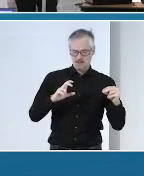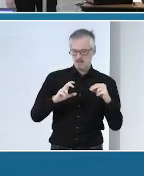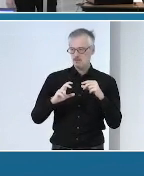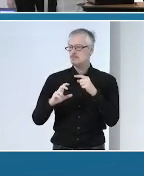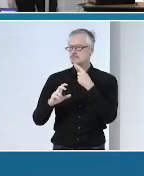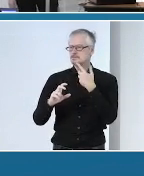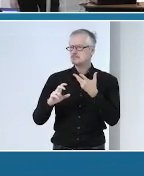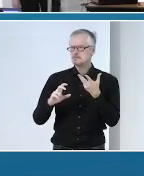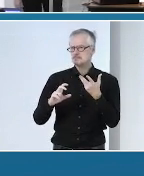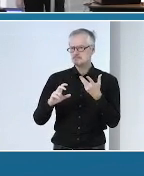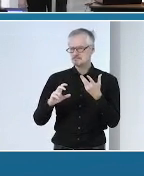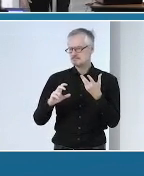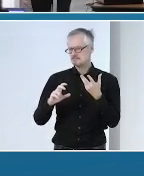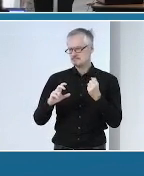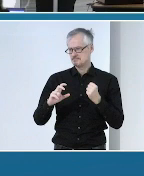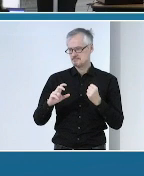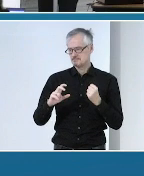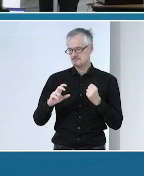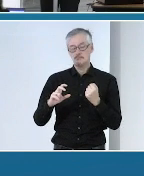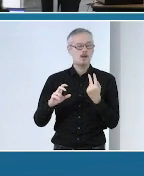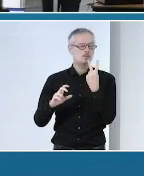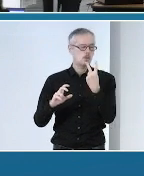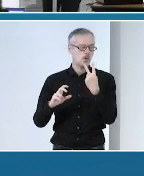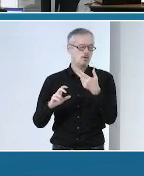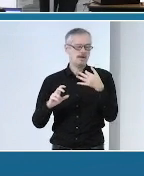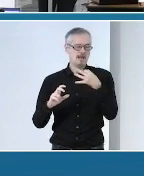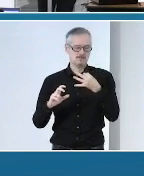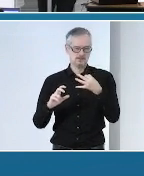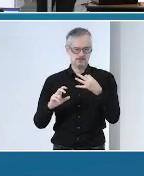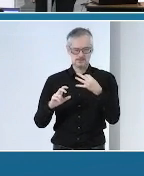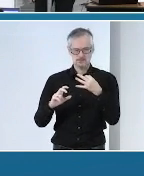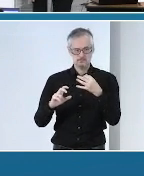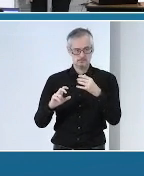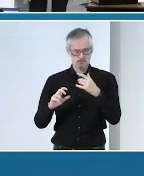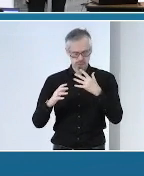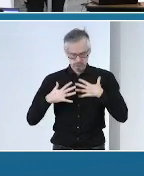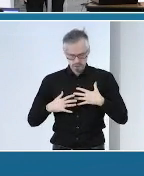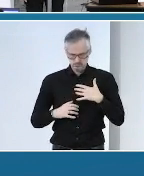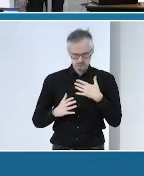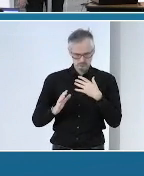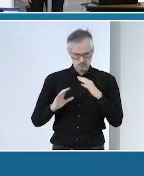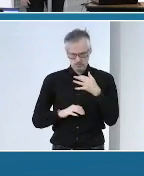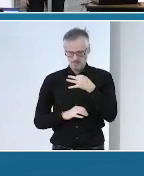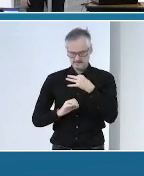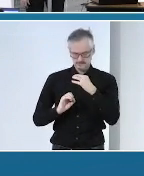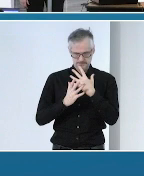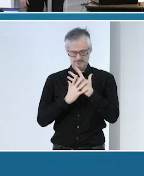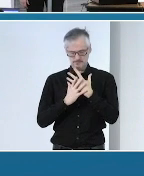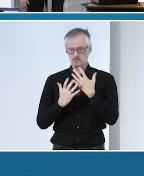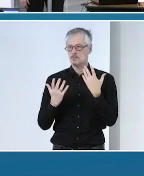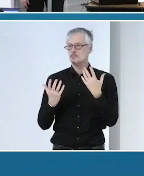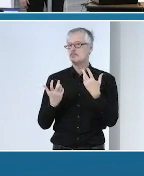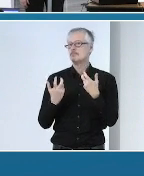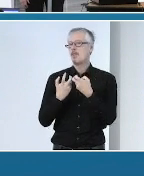réflexe vestibulo-spinal et vestibulo-colique? Enfin, ils vont ensemble. C'est le réflexe qui vous